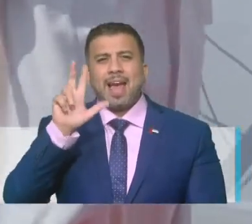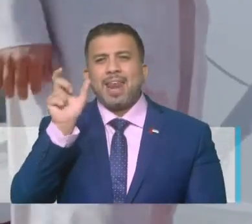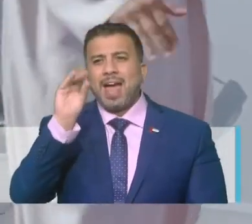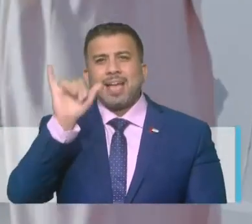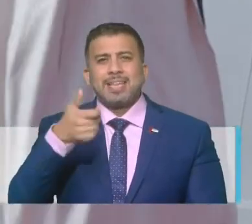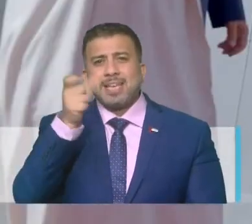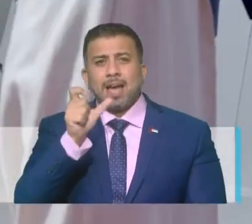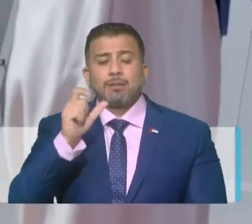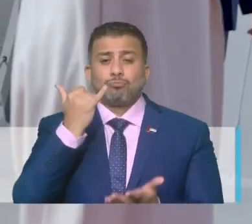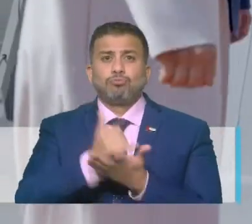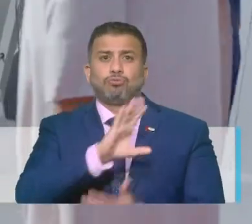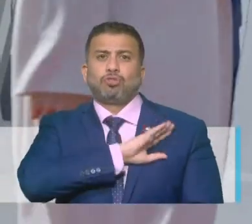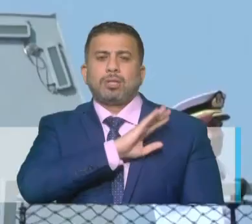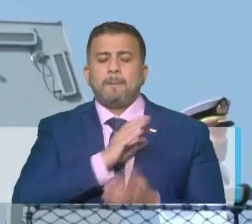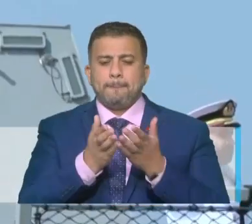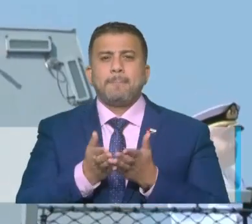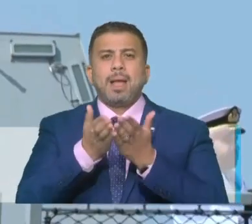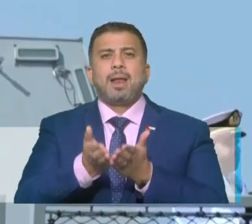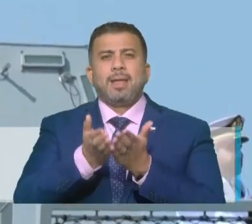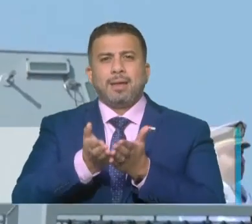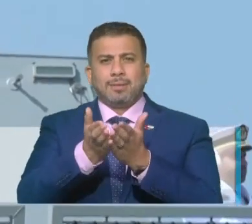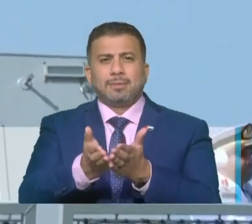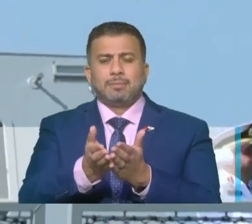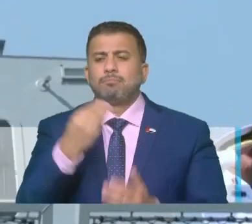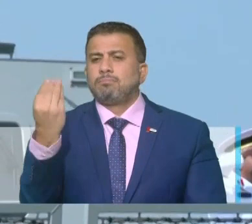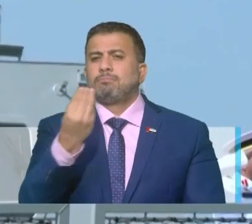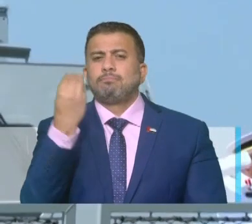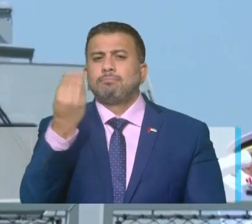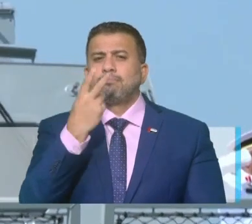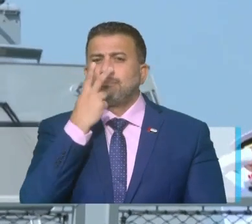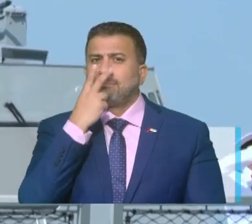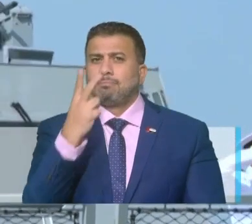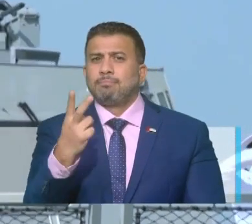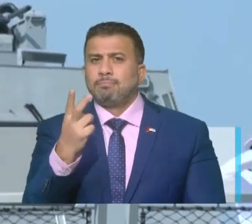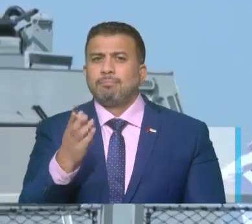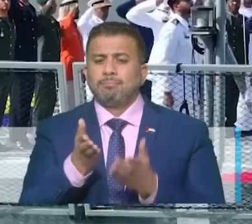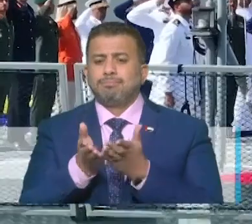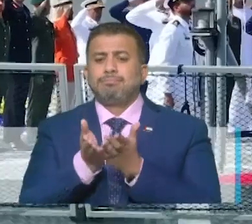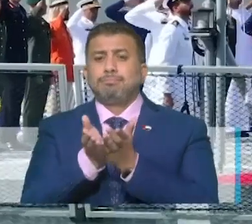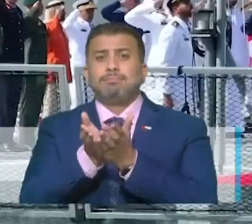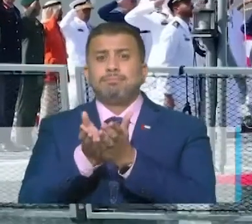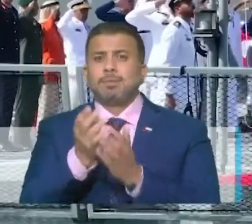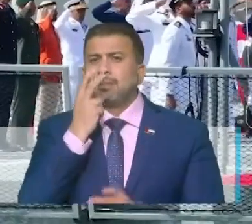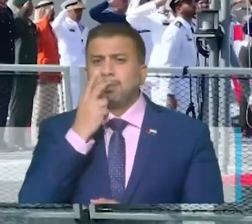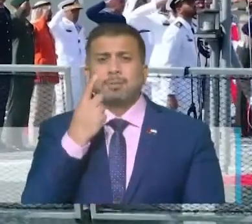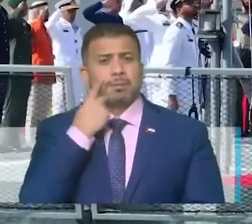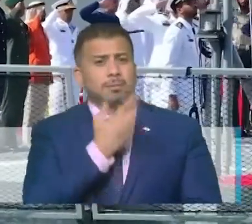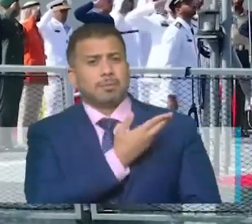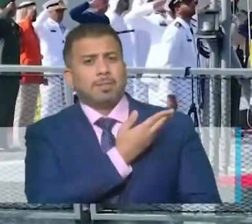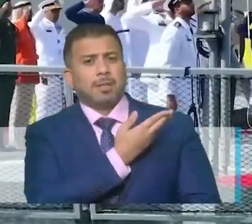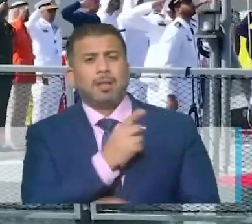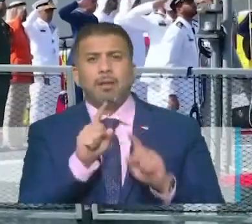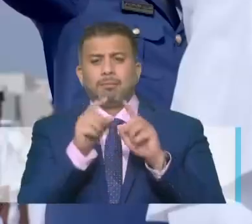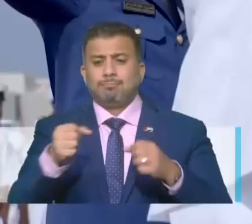قائد القوات البحريه وقام سموه بعد ذلك بجوله تفقديه في مختلف ارجاء الزورق وتوقف عند